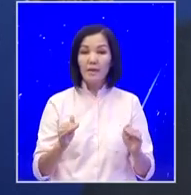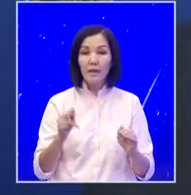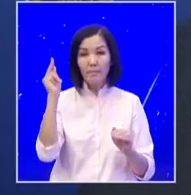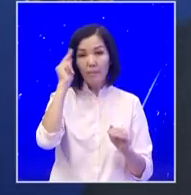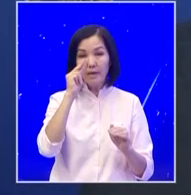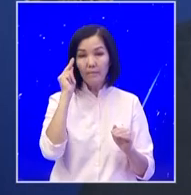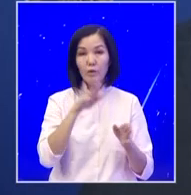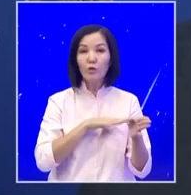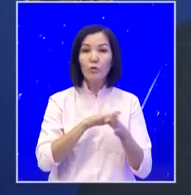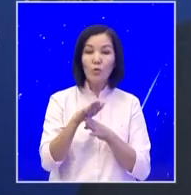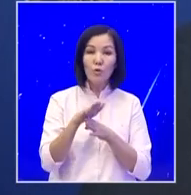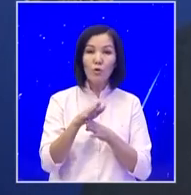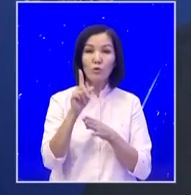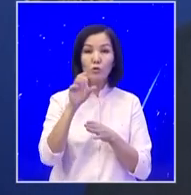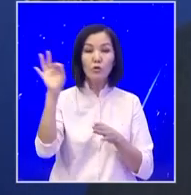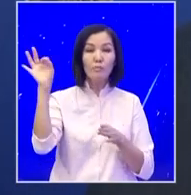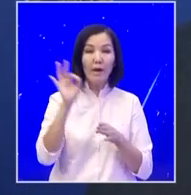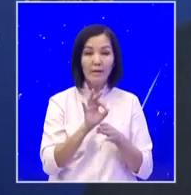білімді толыққанды 100% және